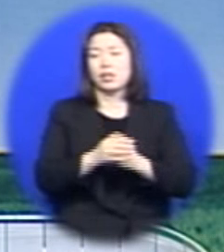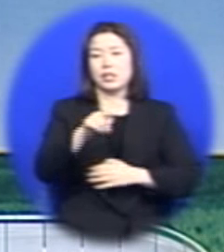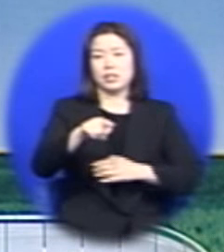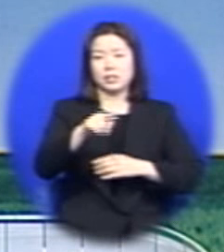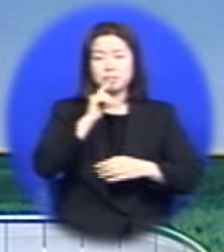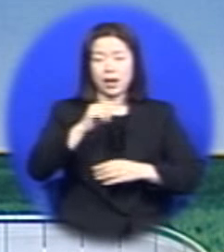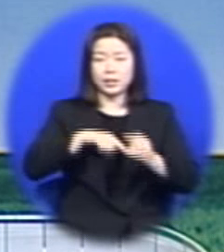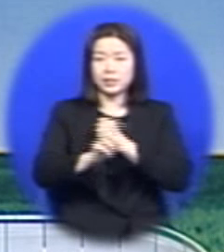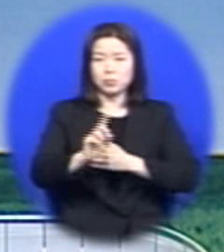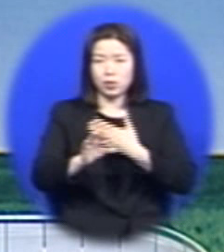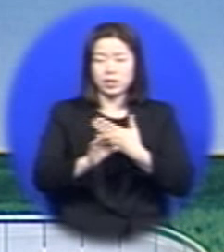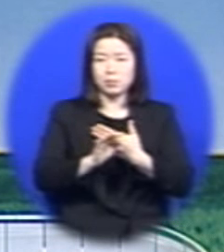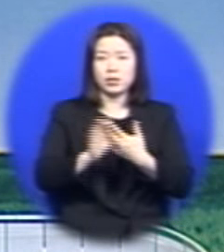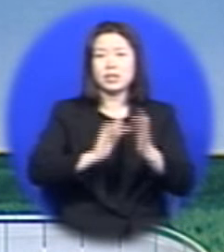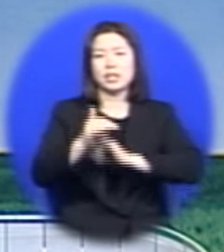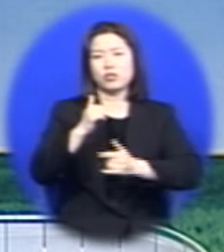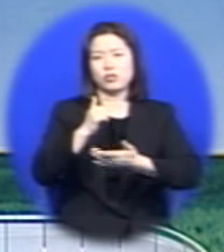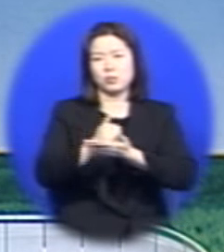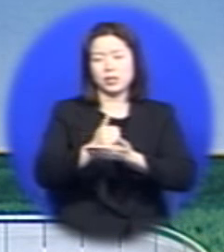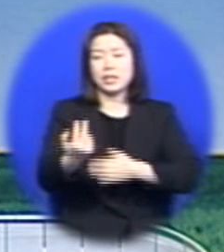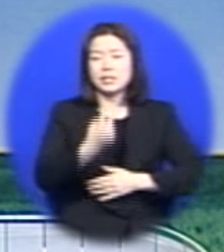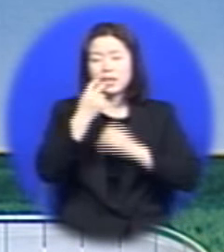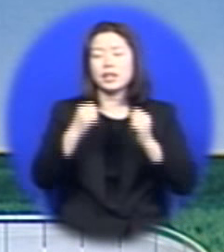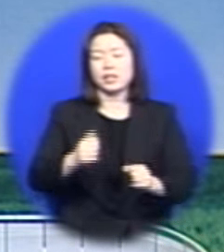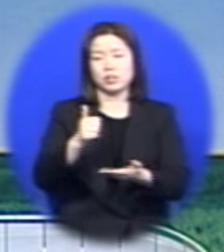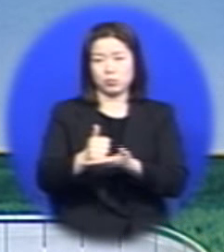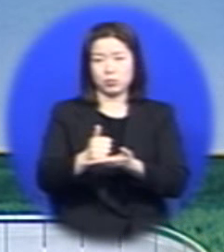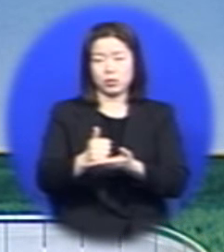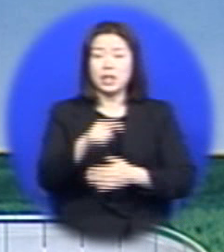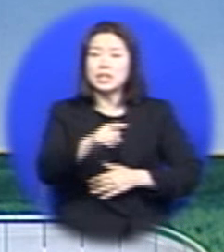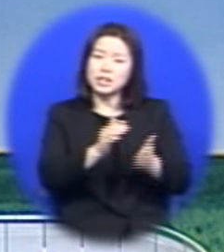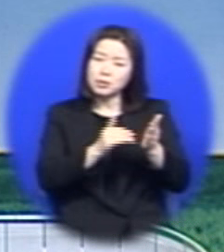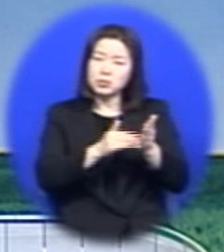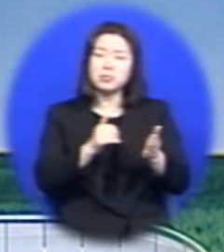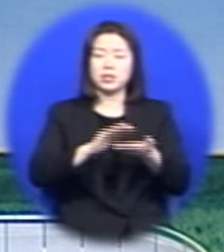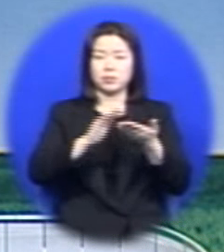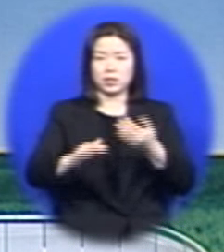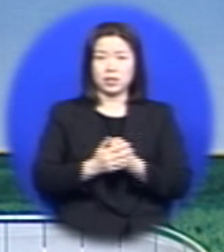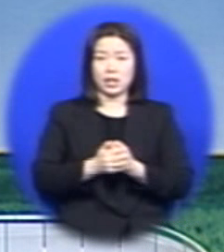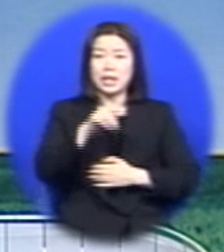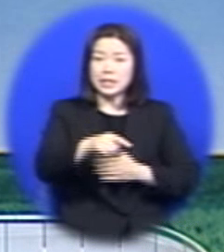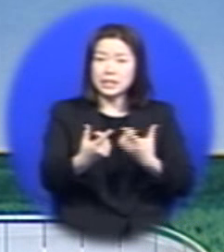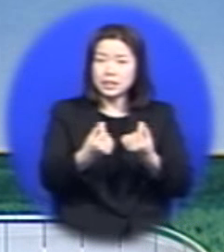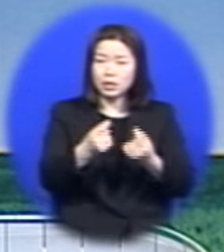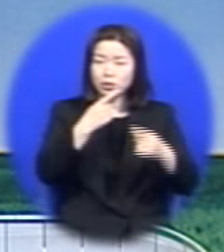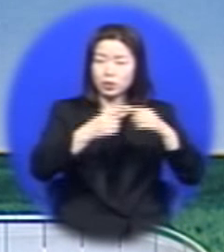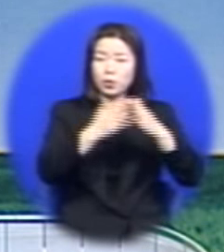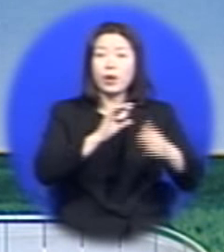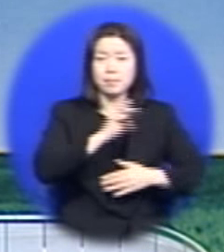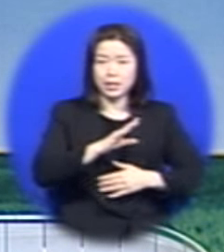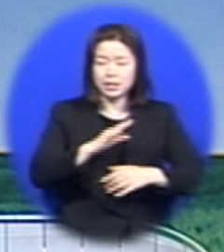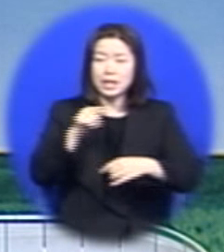교회는 예수님이 살아계신 분이셨어요. 이것이 비밀이에요. 이런 교회만이, 이런